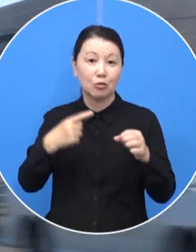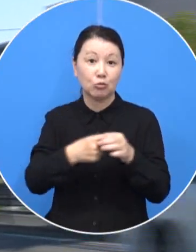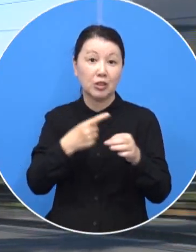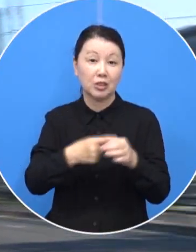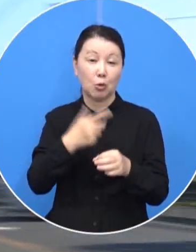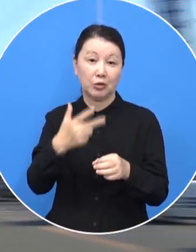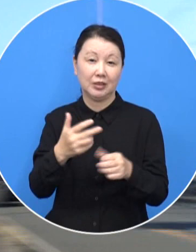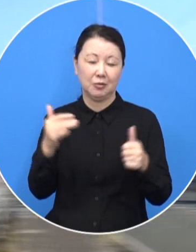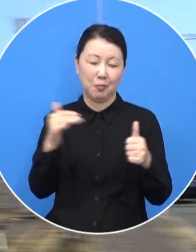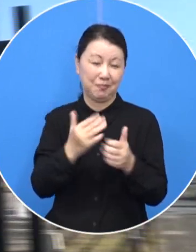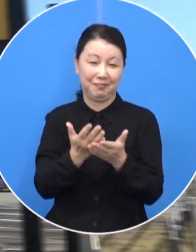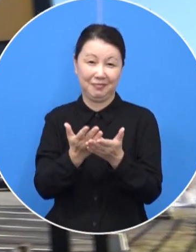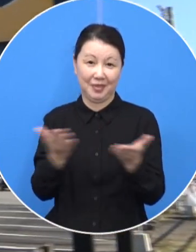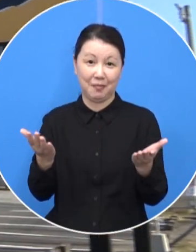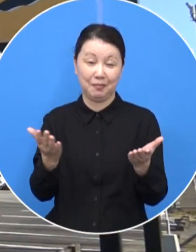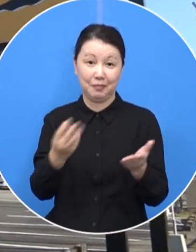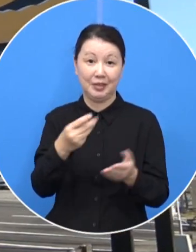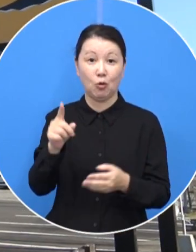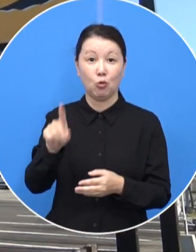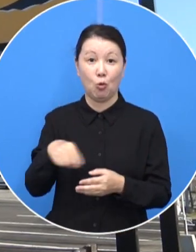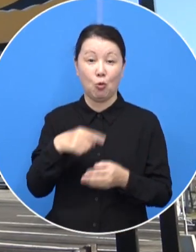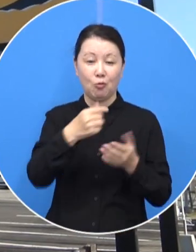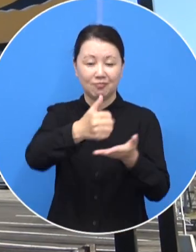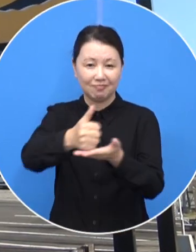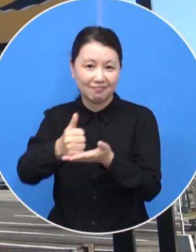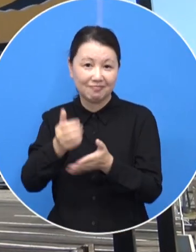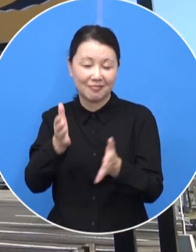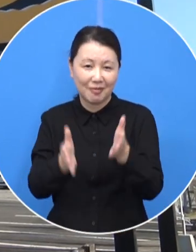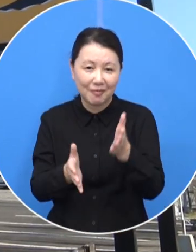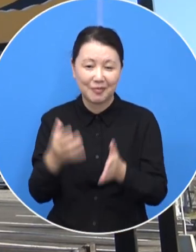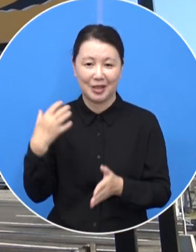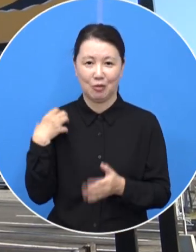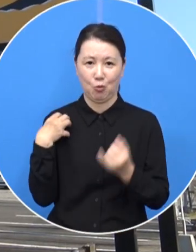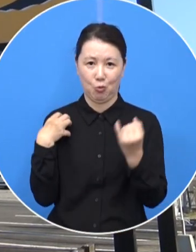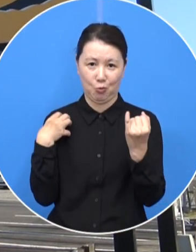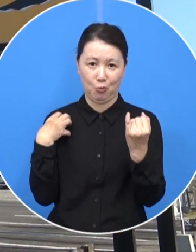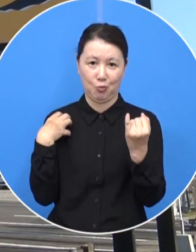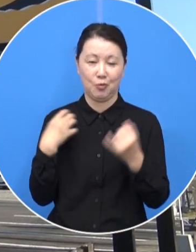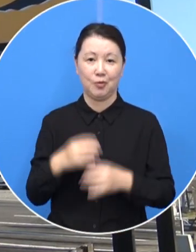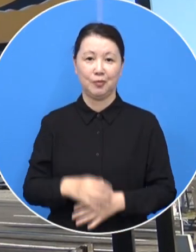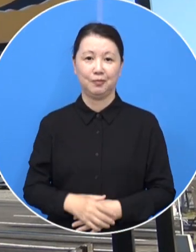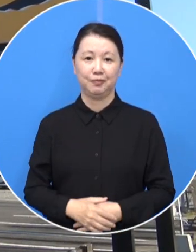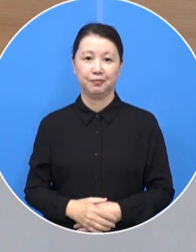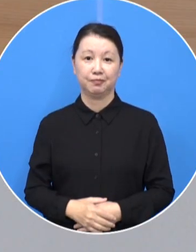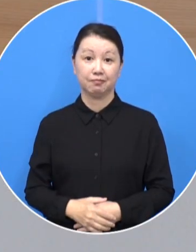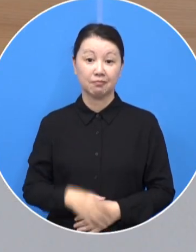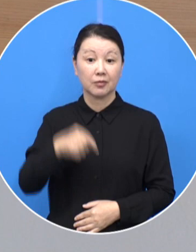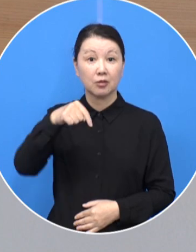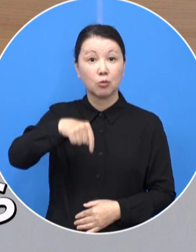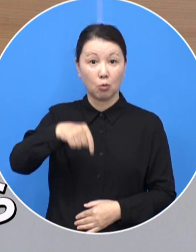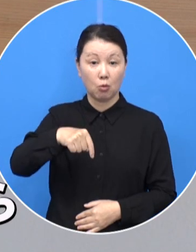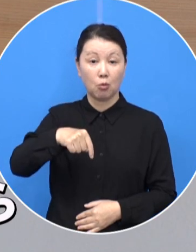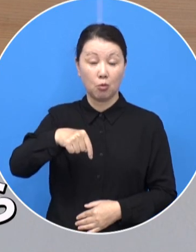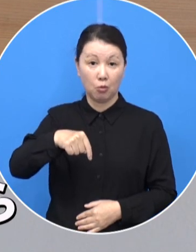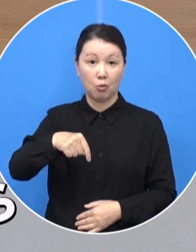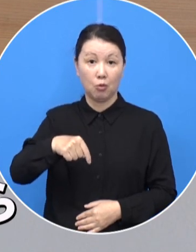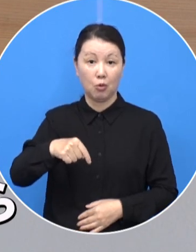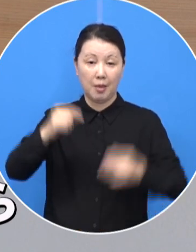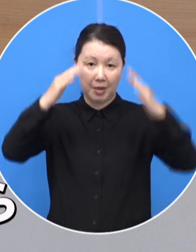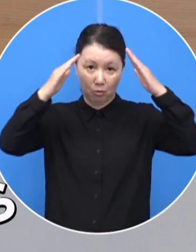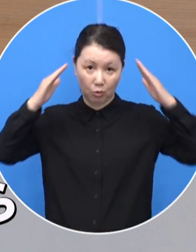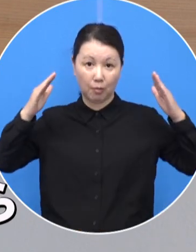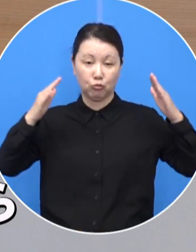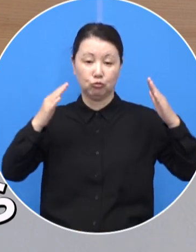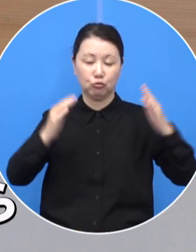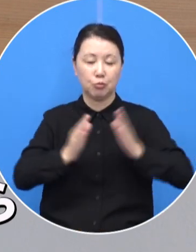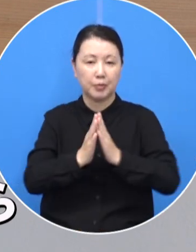一木串木野市にある人気の飲食店みそので接客などを担当しています。ここみそのではベト